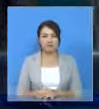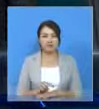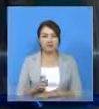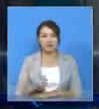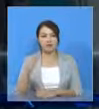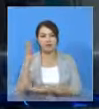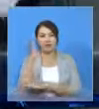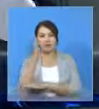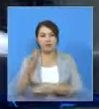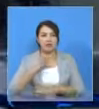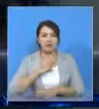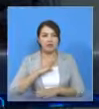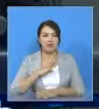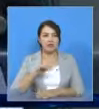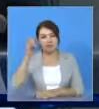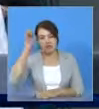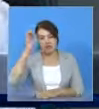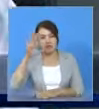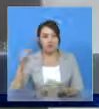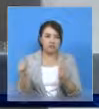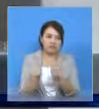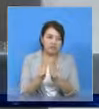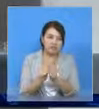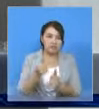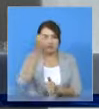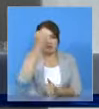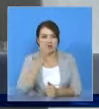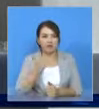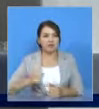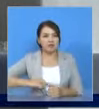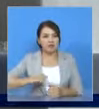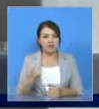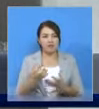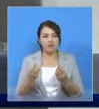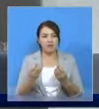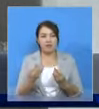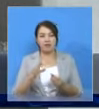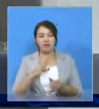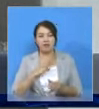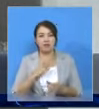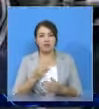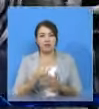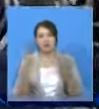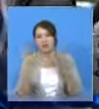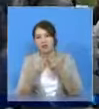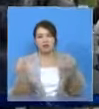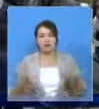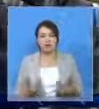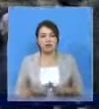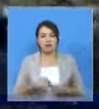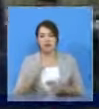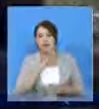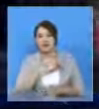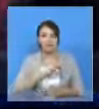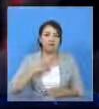Memorialdı tahtanın ornatılğanına ғалымның жақындары дән риза. Енді достары тағы бір істі қолға алмақ. Саналы ғұмырын елге пайдам